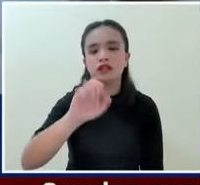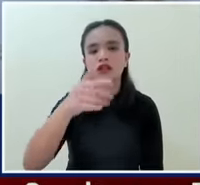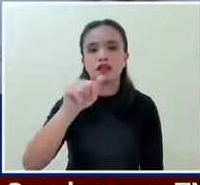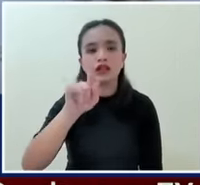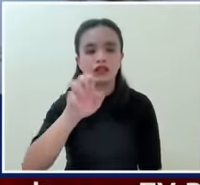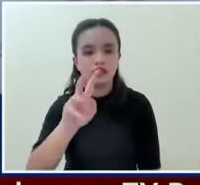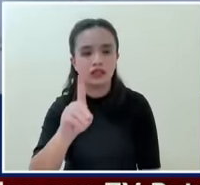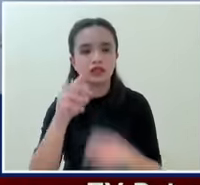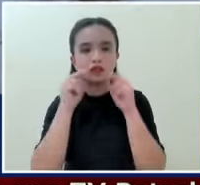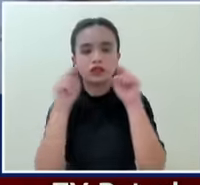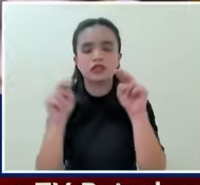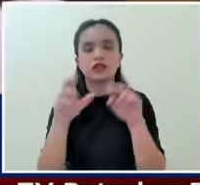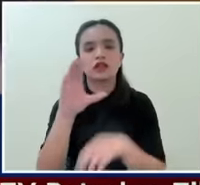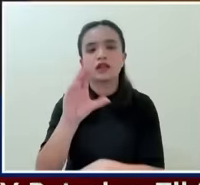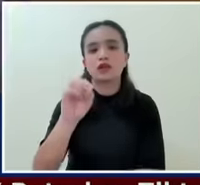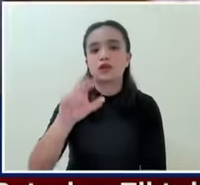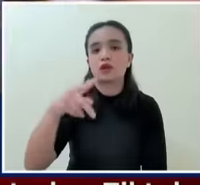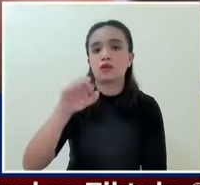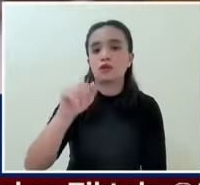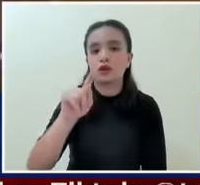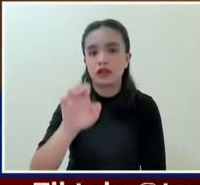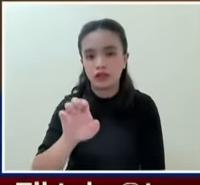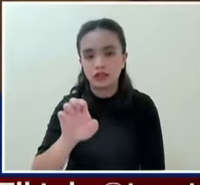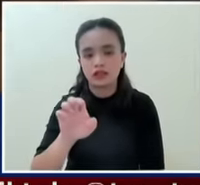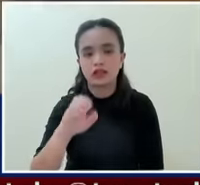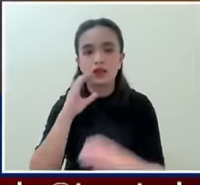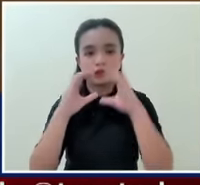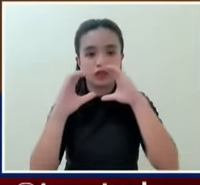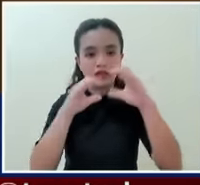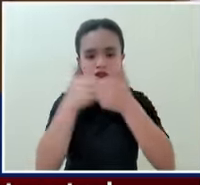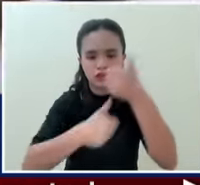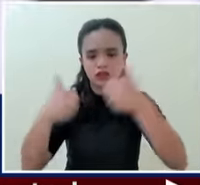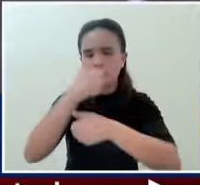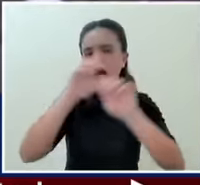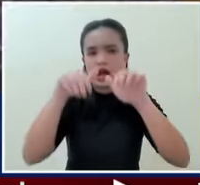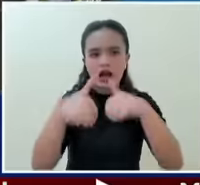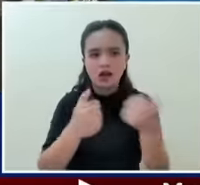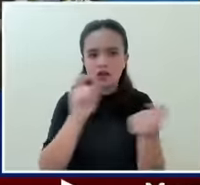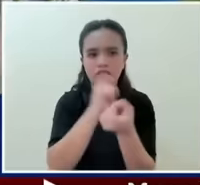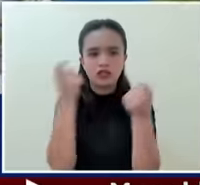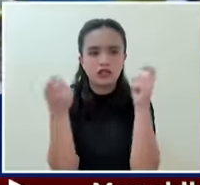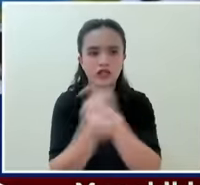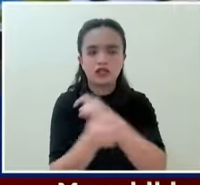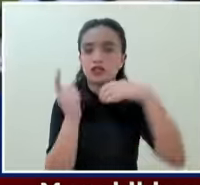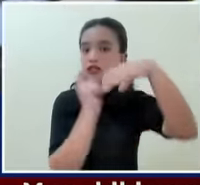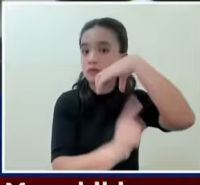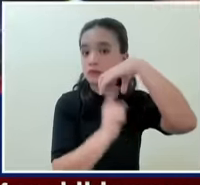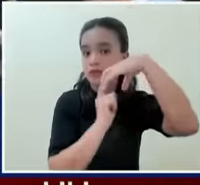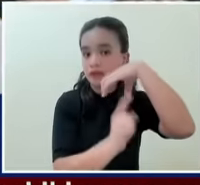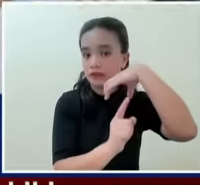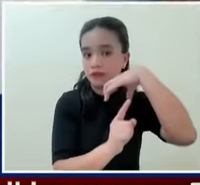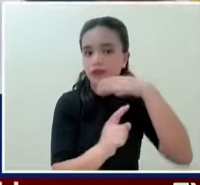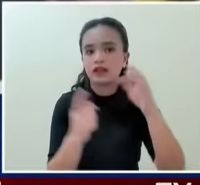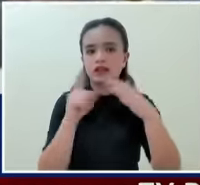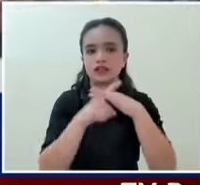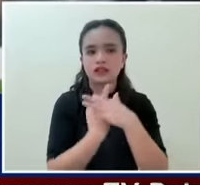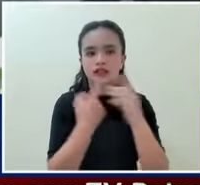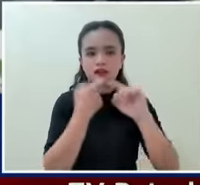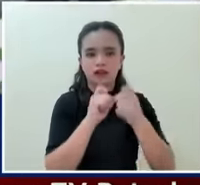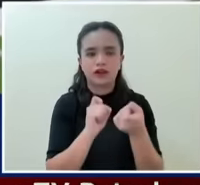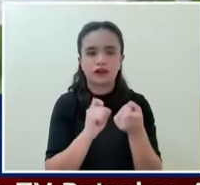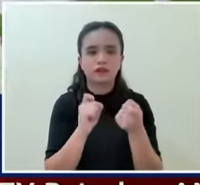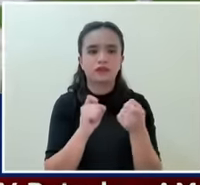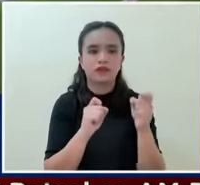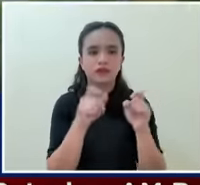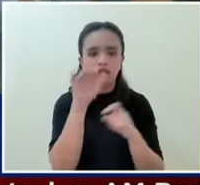Corporate Communications Head Kane Choa kung paano nag-transform ang ABS-CBN mula sa isang broadcasting